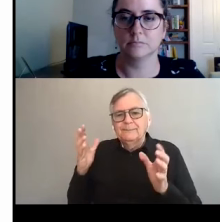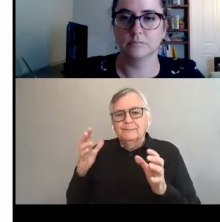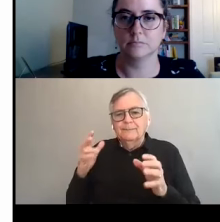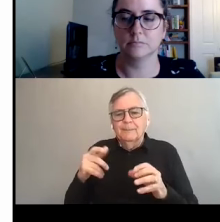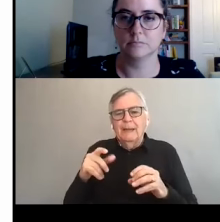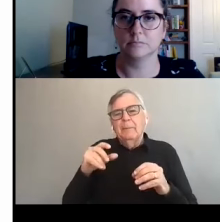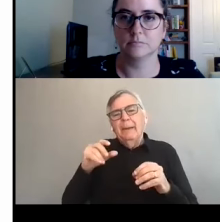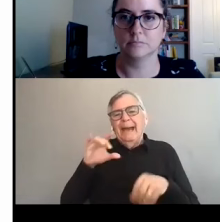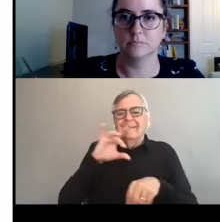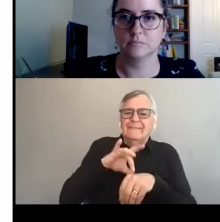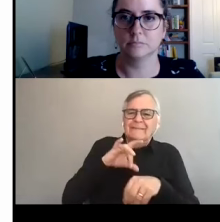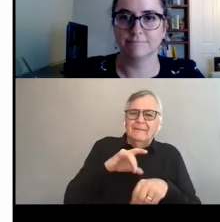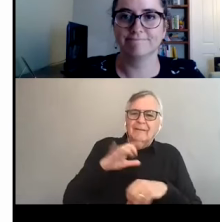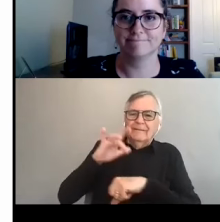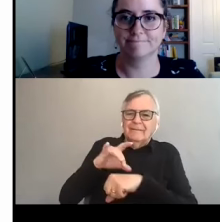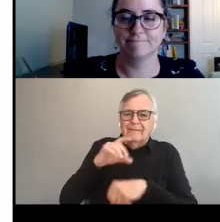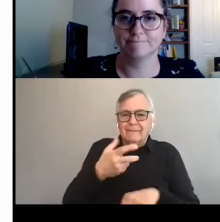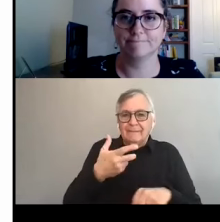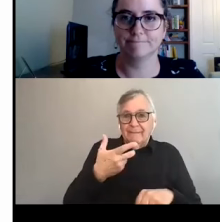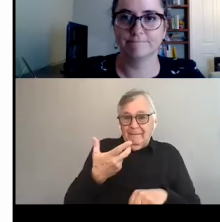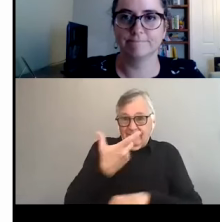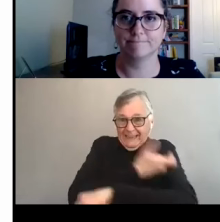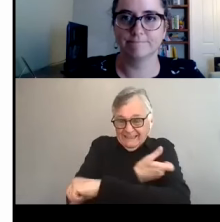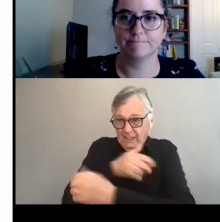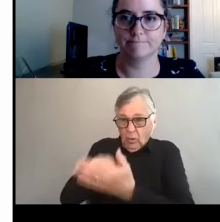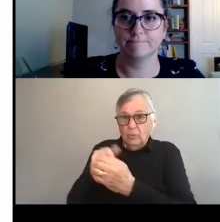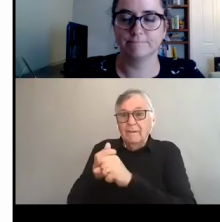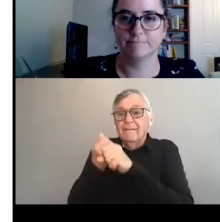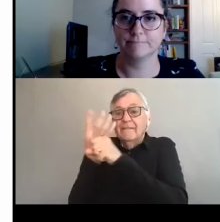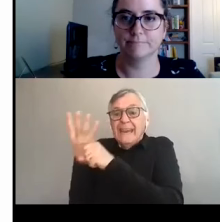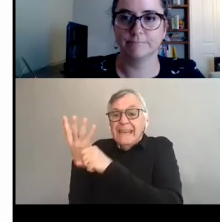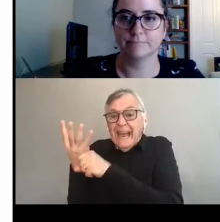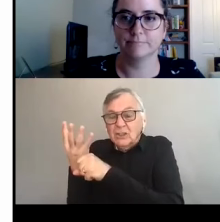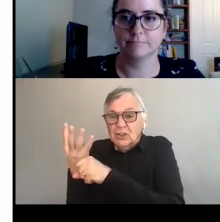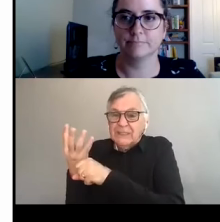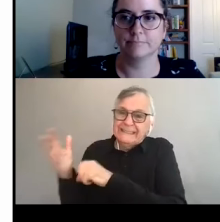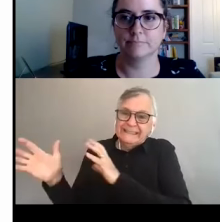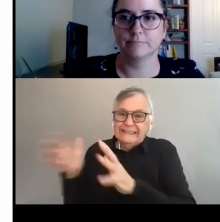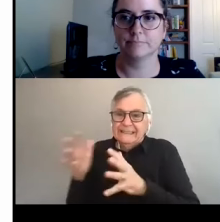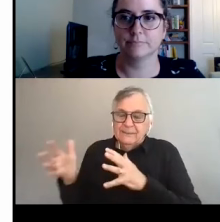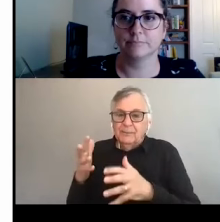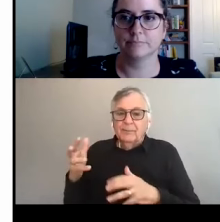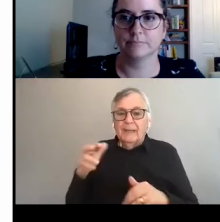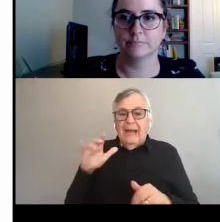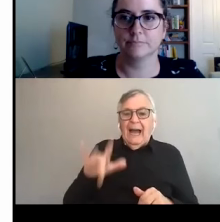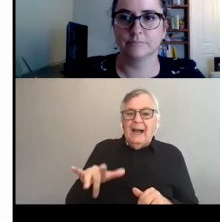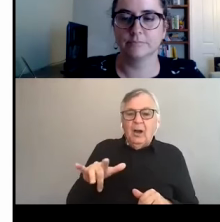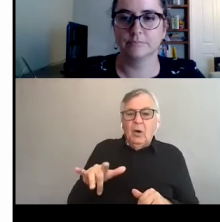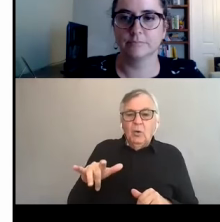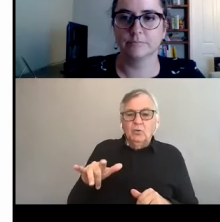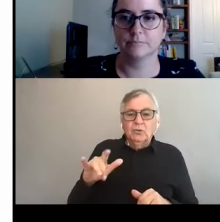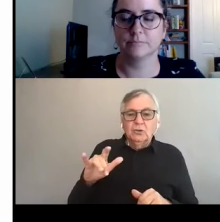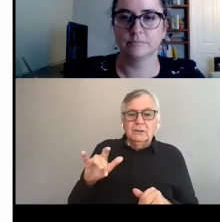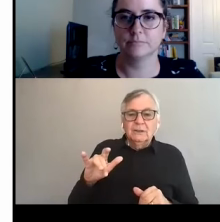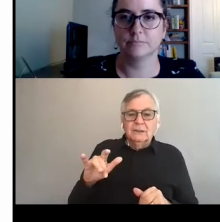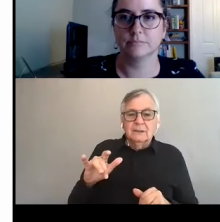le VIH, parce qu'à date, on n'a pas eu de succès. Puis ce n'est pas nécessairement à cause de la forme du vaccin, c'est à cause du fait